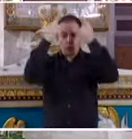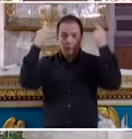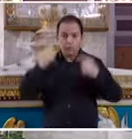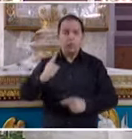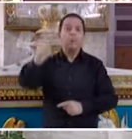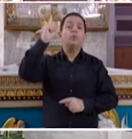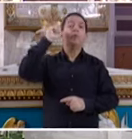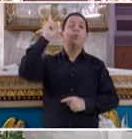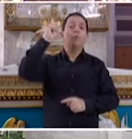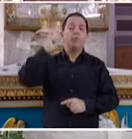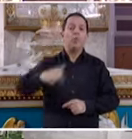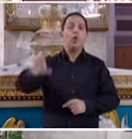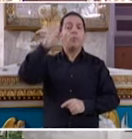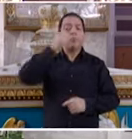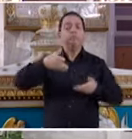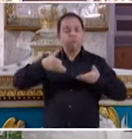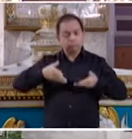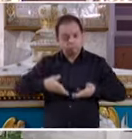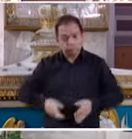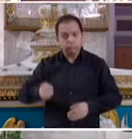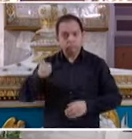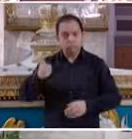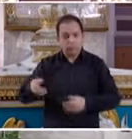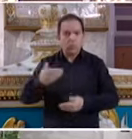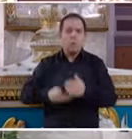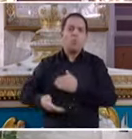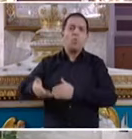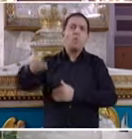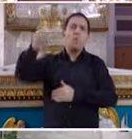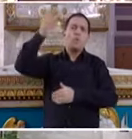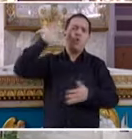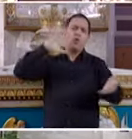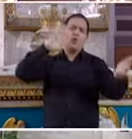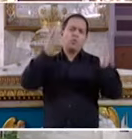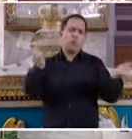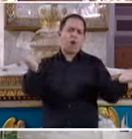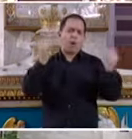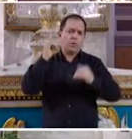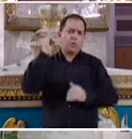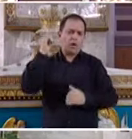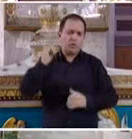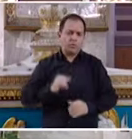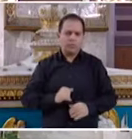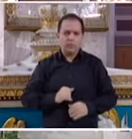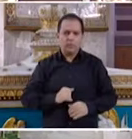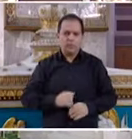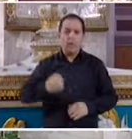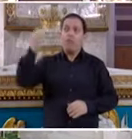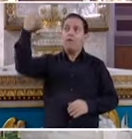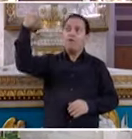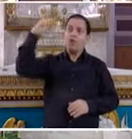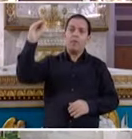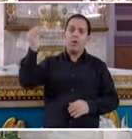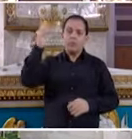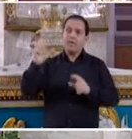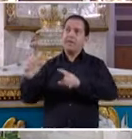τον Υιόν του Θεού, τον μονογενή, τον εκ του Πατρός γεννηθέντα, προπάντων των αιώνων,